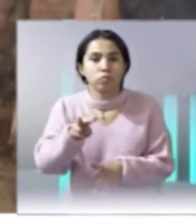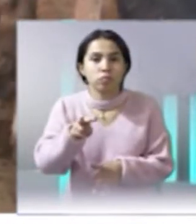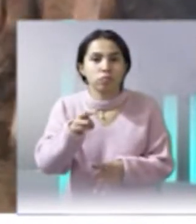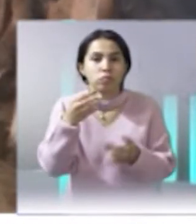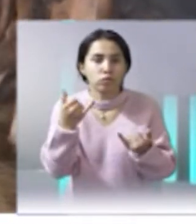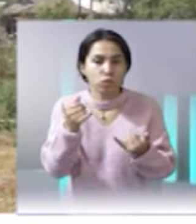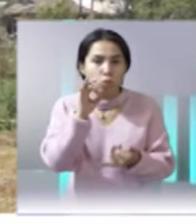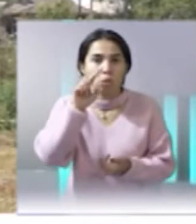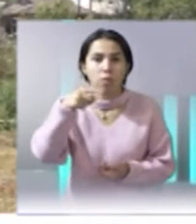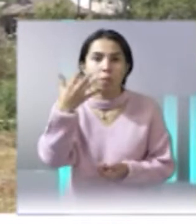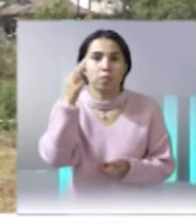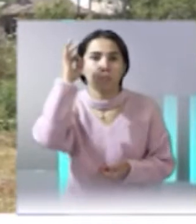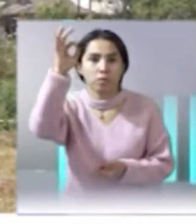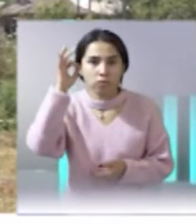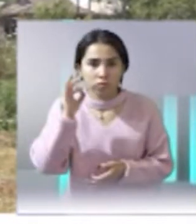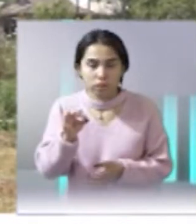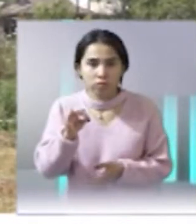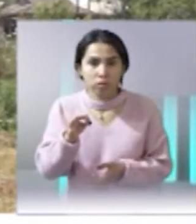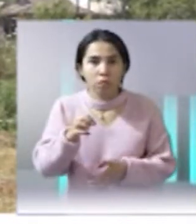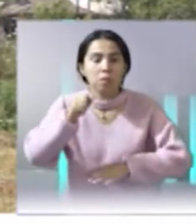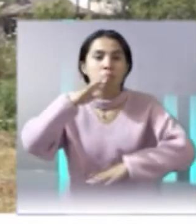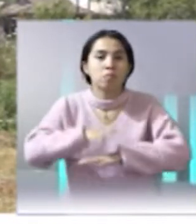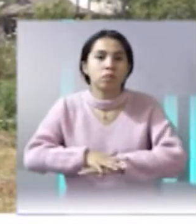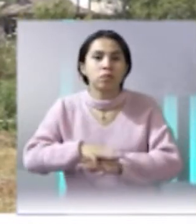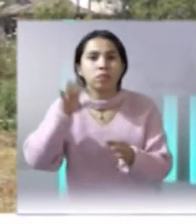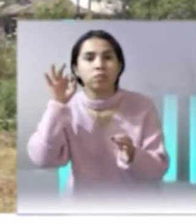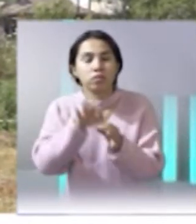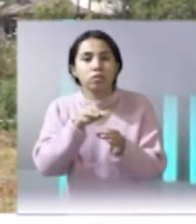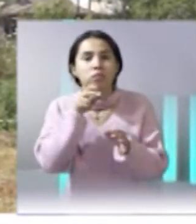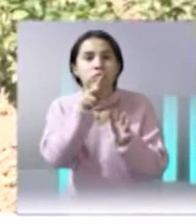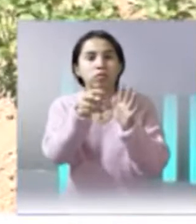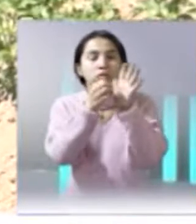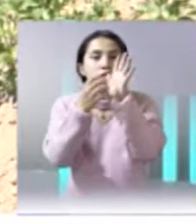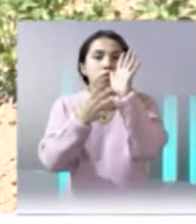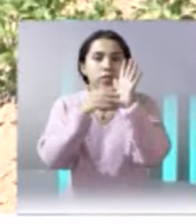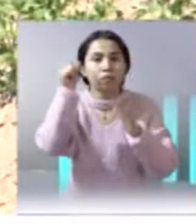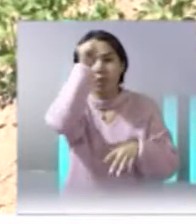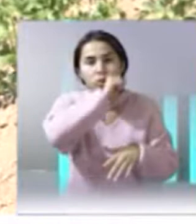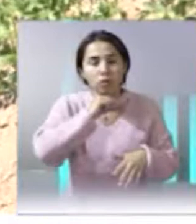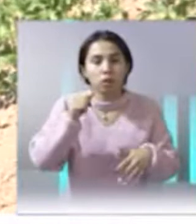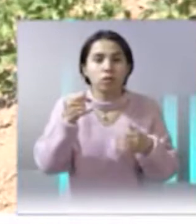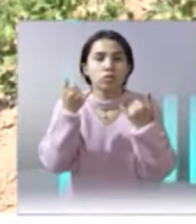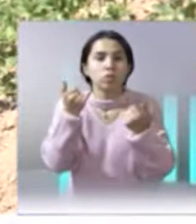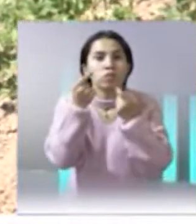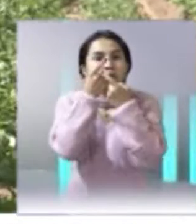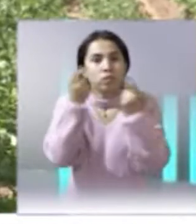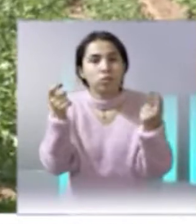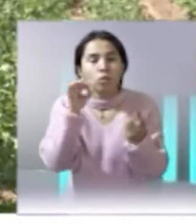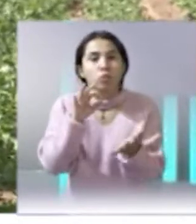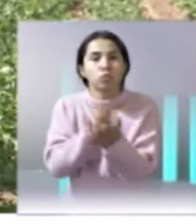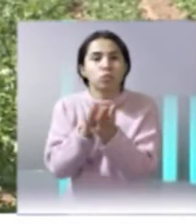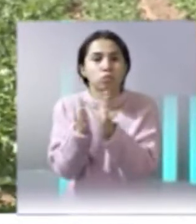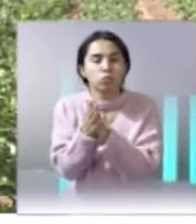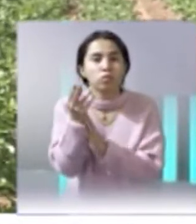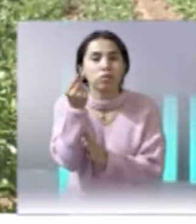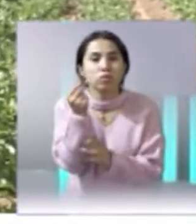будет охвачено 42 тысячи человек, 7 тысяч сельхозподворий. В результате по итогам следующего года доход от подсобного